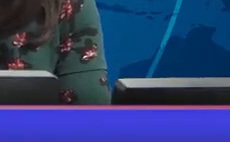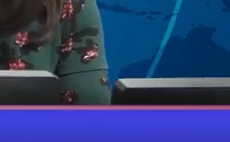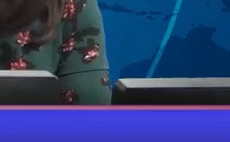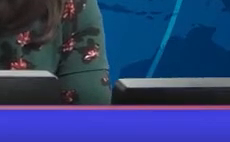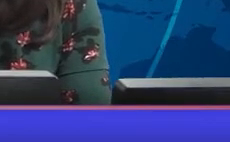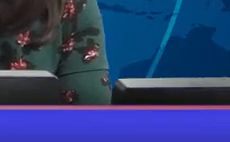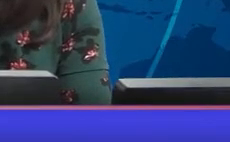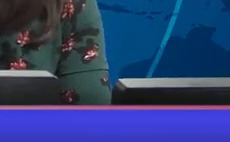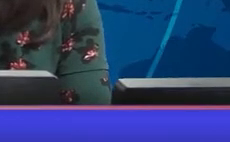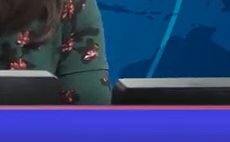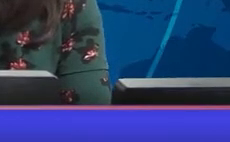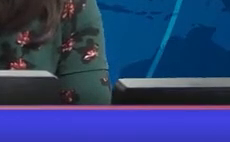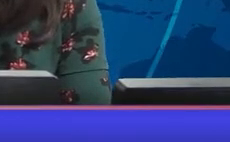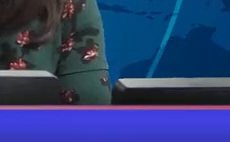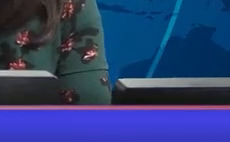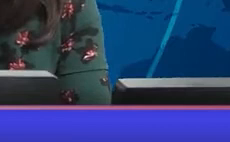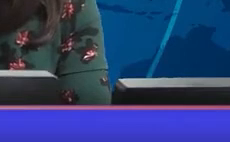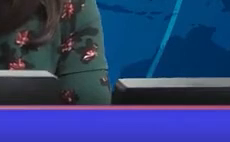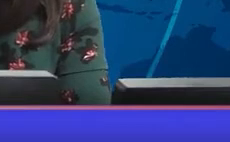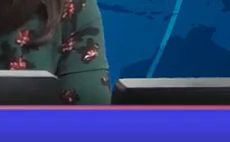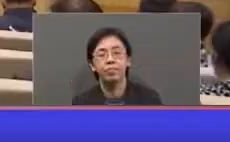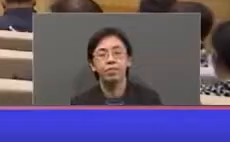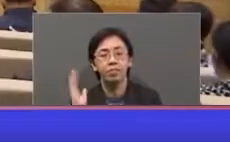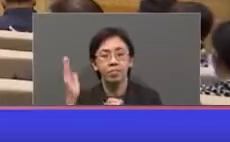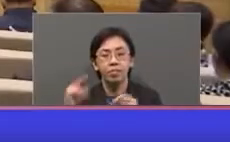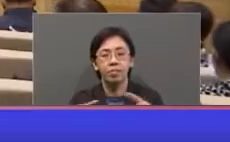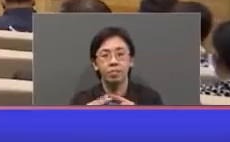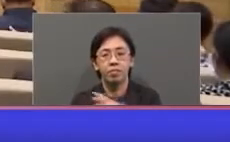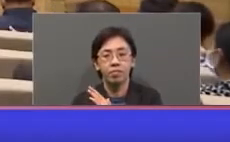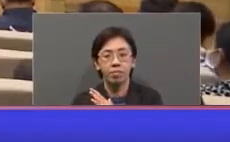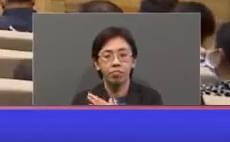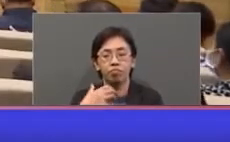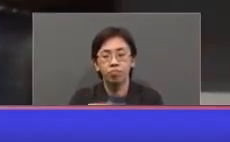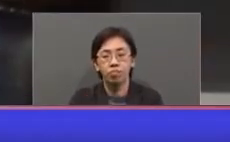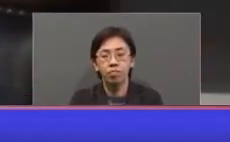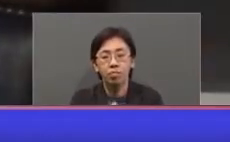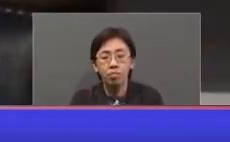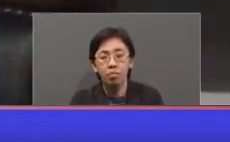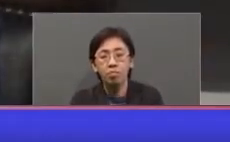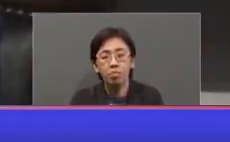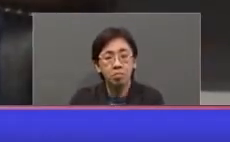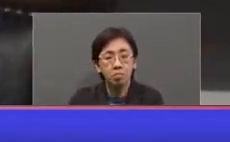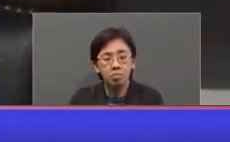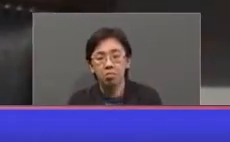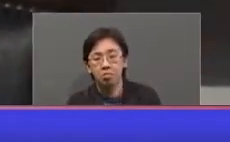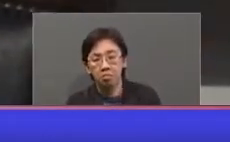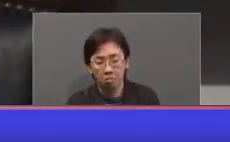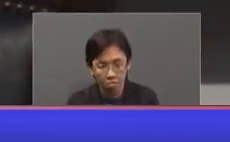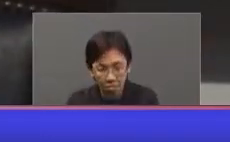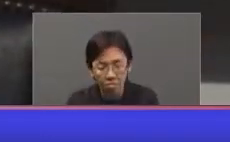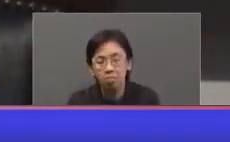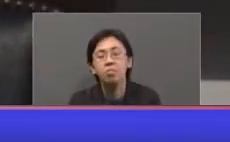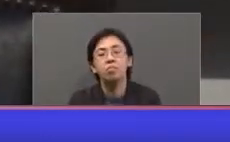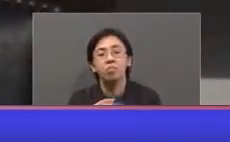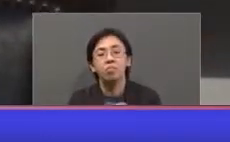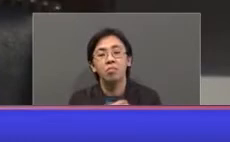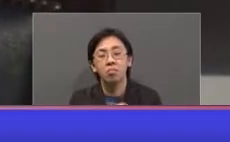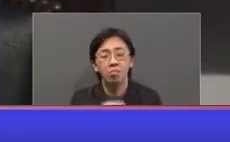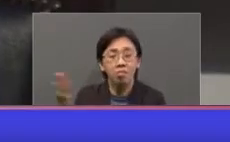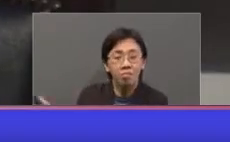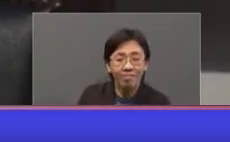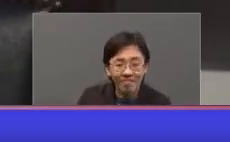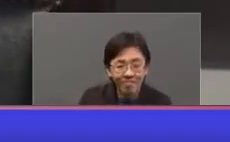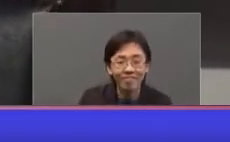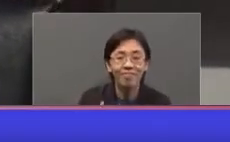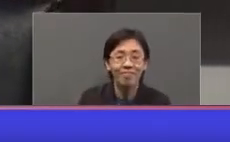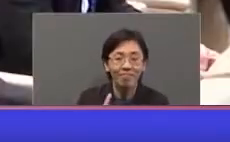สงรัตน์โฆษกกระทรวงการต่างประเทศก็ยืนยันว่าตอนนี้นะคะทุกฝ่ายมีความพร้อมมุ่งมั่นเตรียมการต้อนรับผู้นำและ